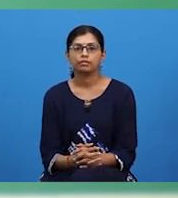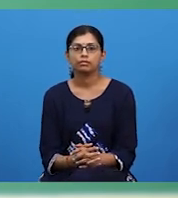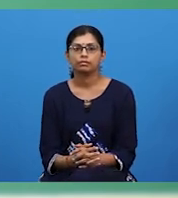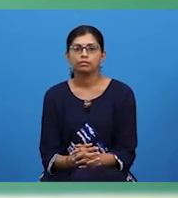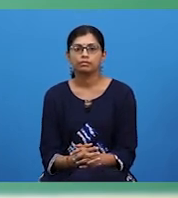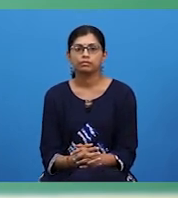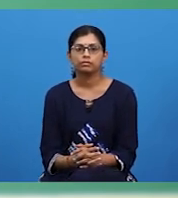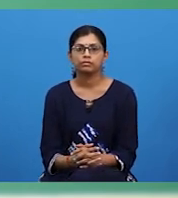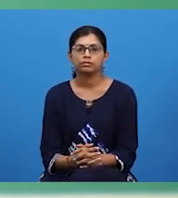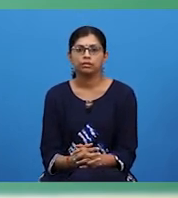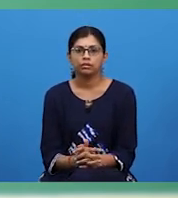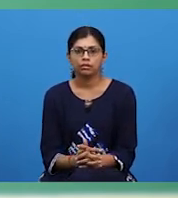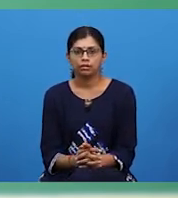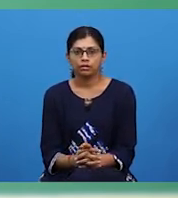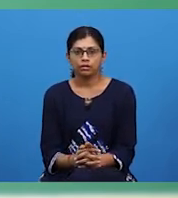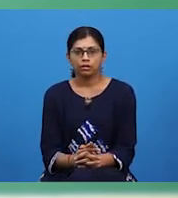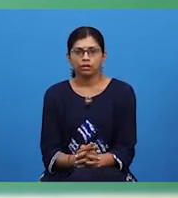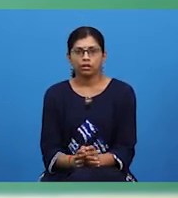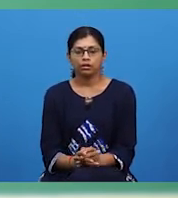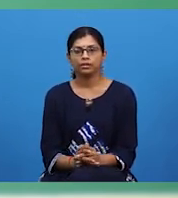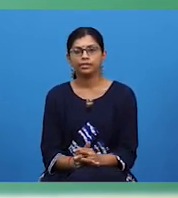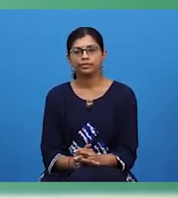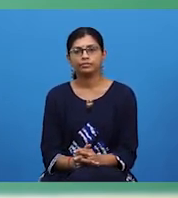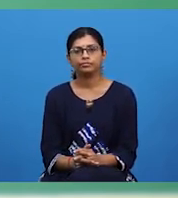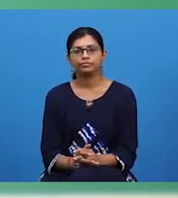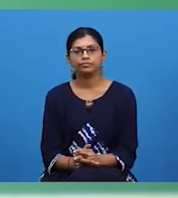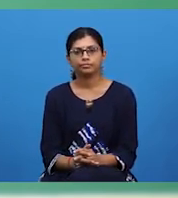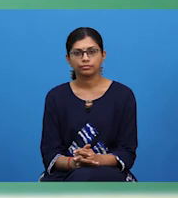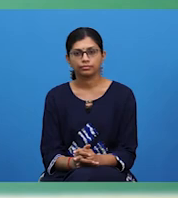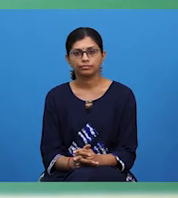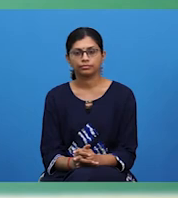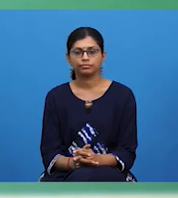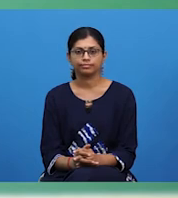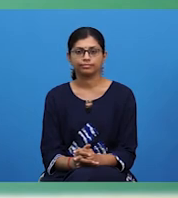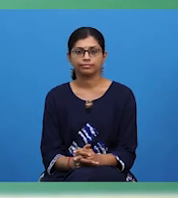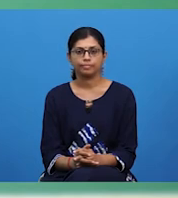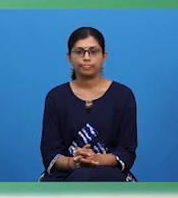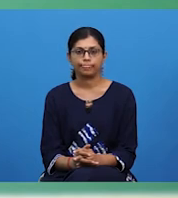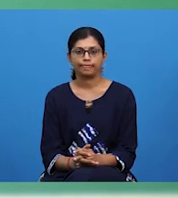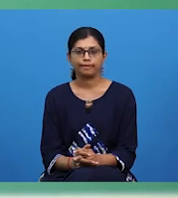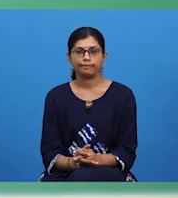kecil, usus besar, rektum dan tubuh.